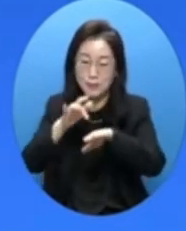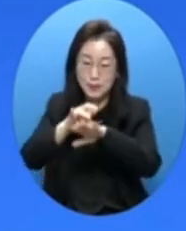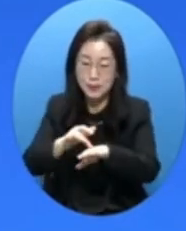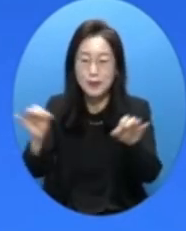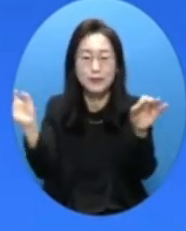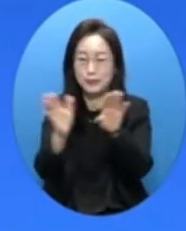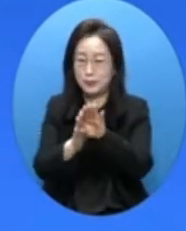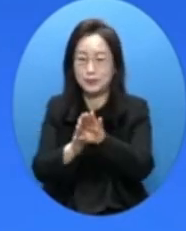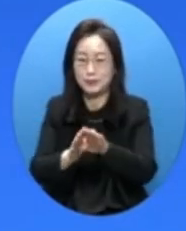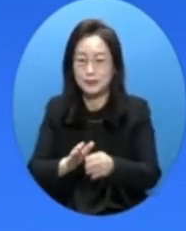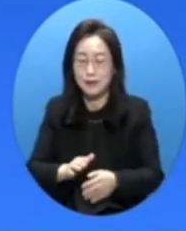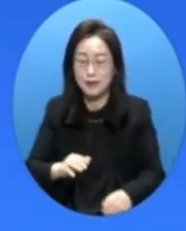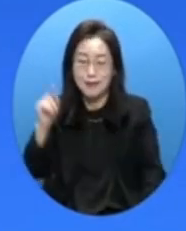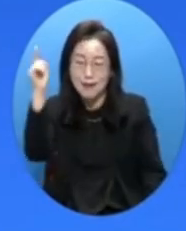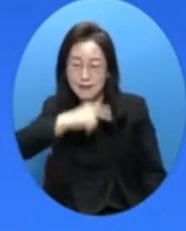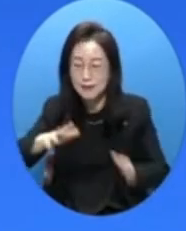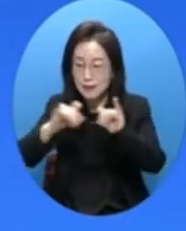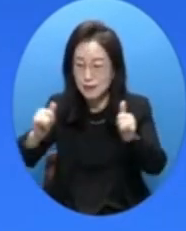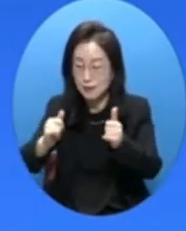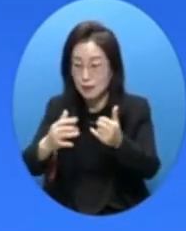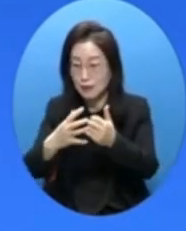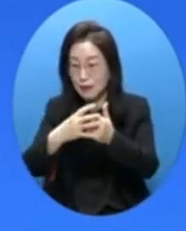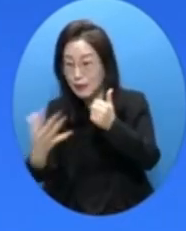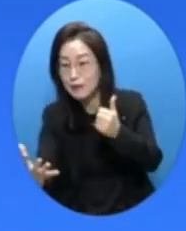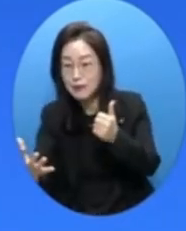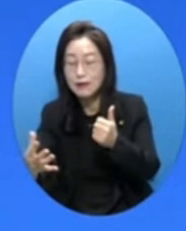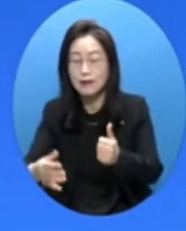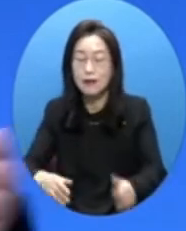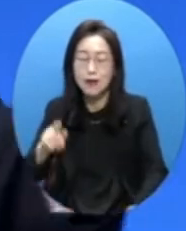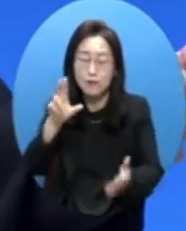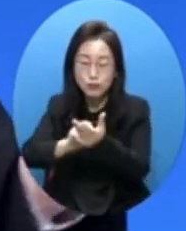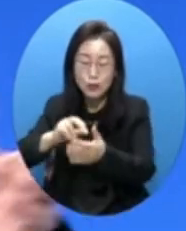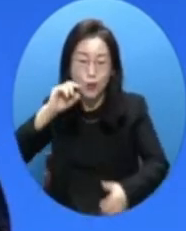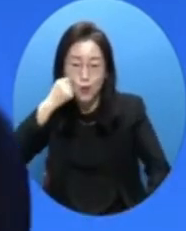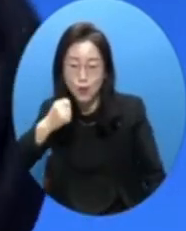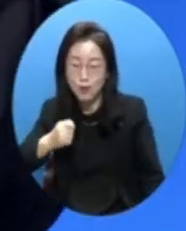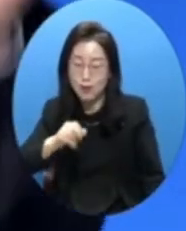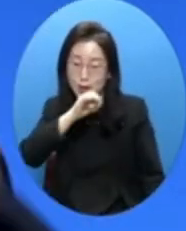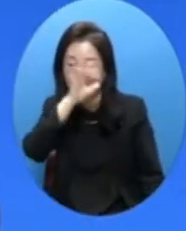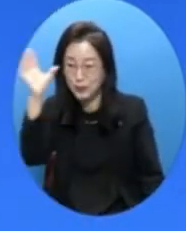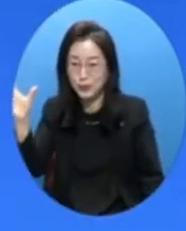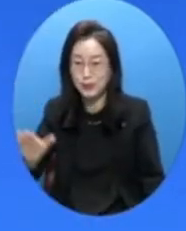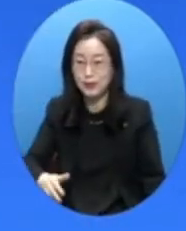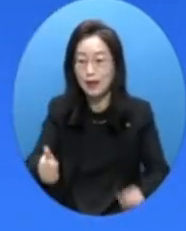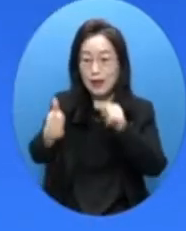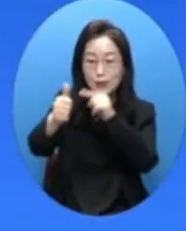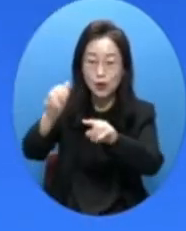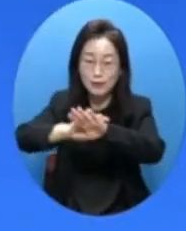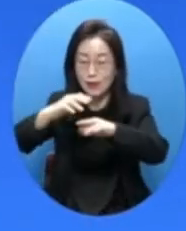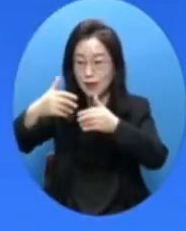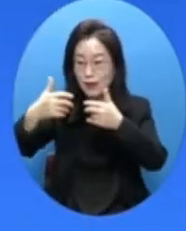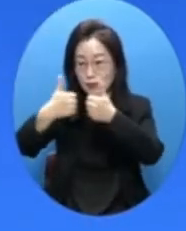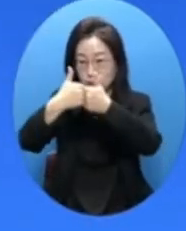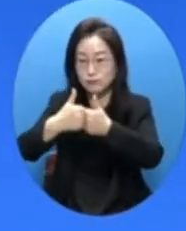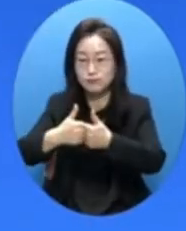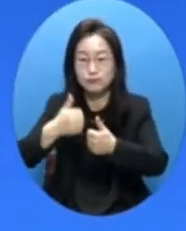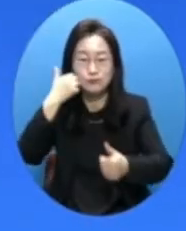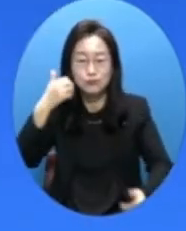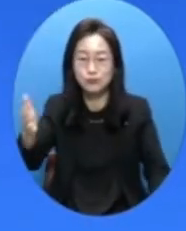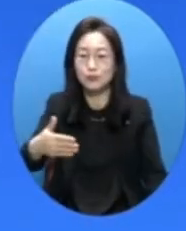것입니다. 악한 사람들이 떠나갈 것입니다. 문제 어려움이 떠나갈 것입니다. 너를 대적할 자가